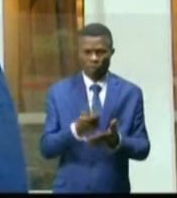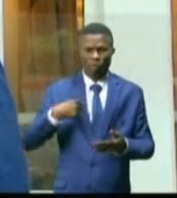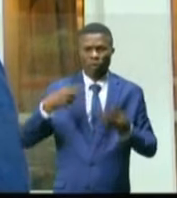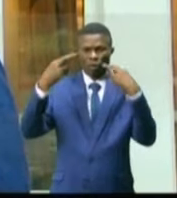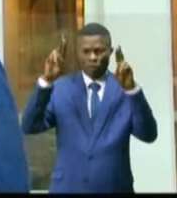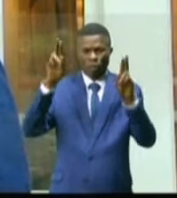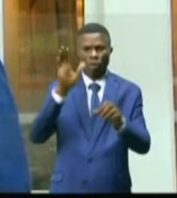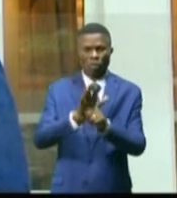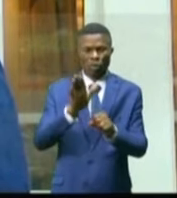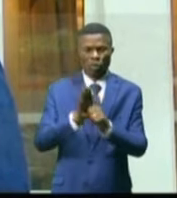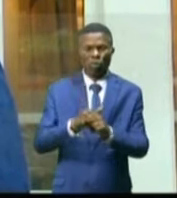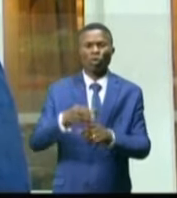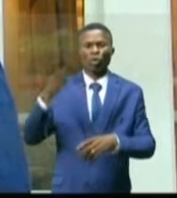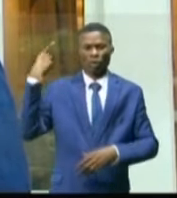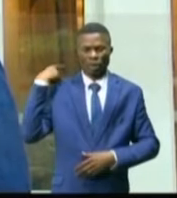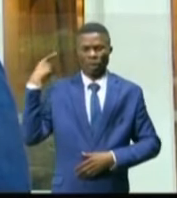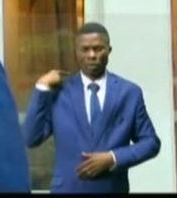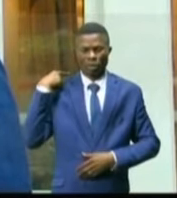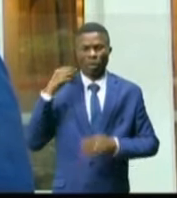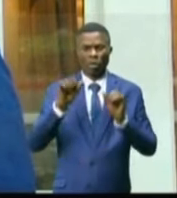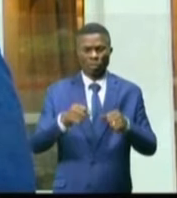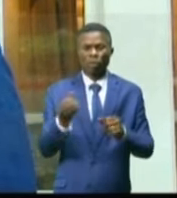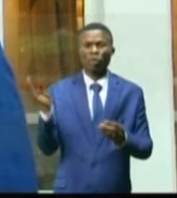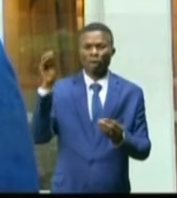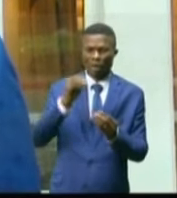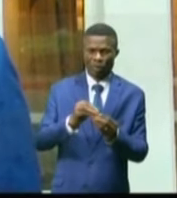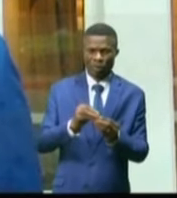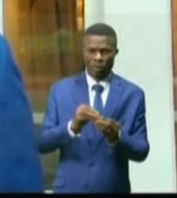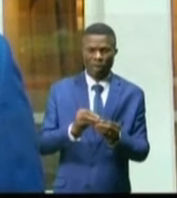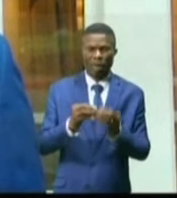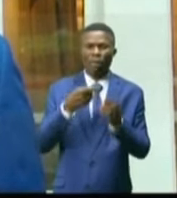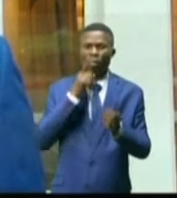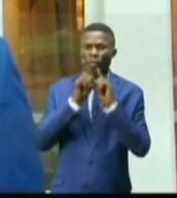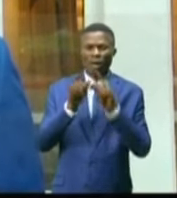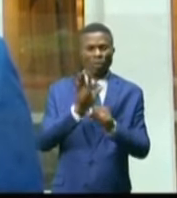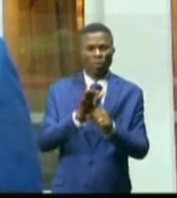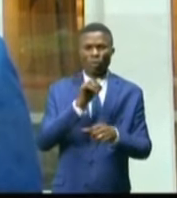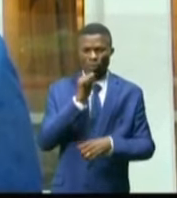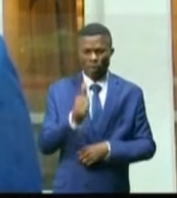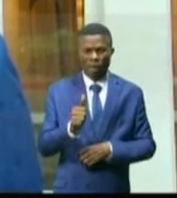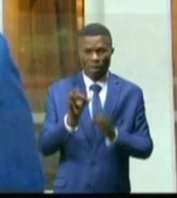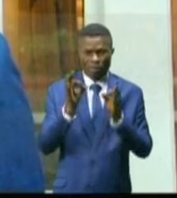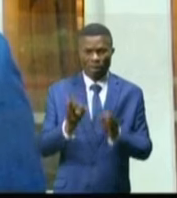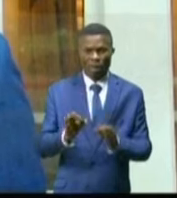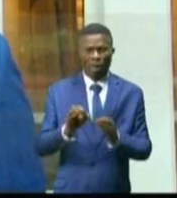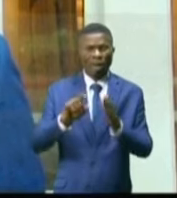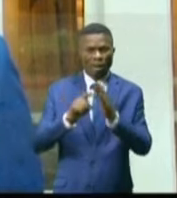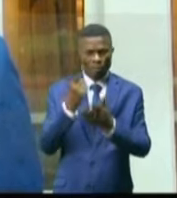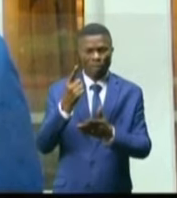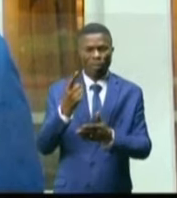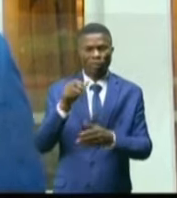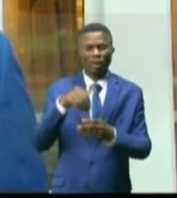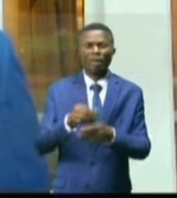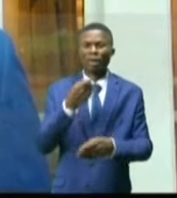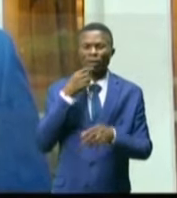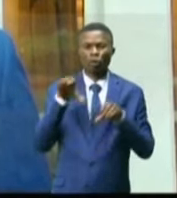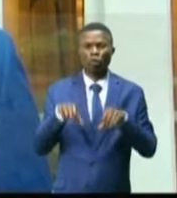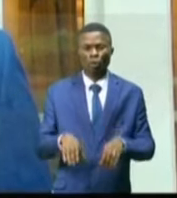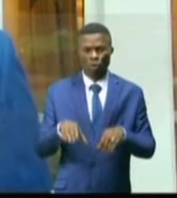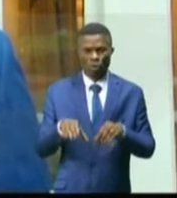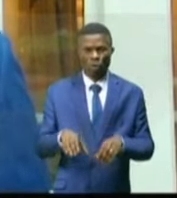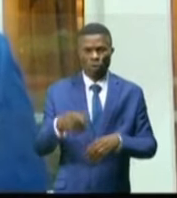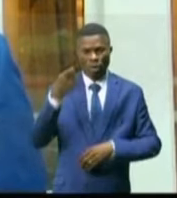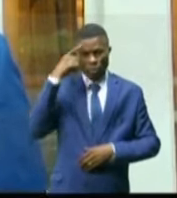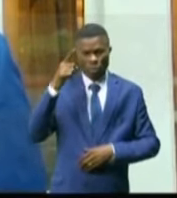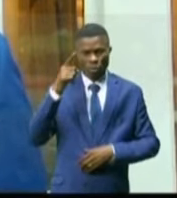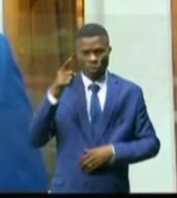la majorité. Je peux aller plus loin sans faire trop de commentaires. C'est la première fois dans l'histoire de ce pays pour